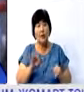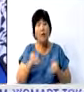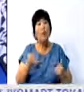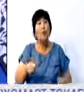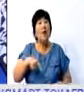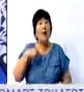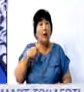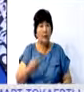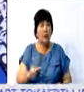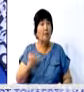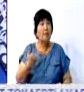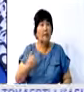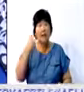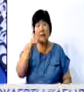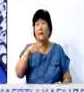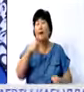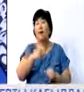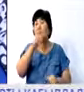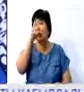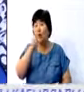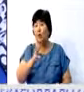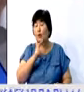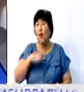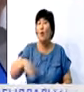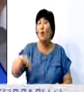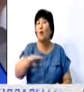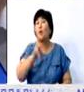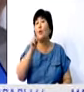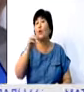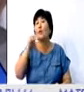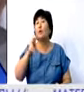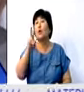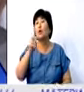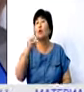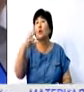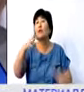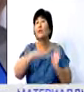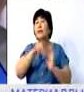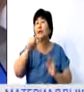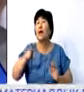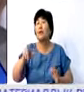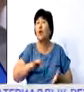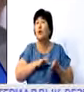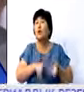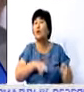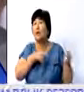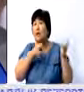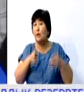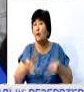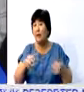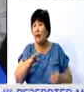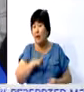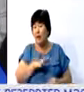Оның айтуынша, биылғы жылдың алғашқы 3 айында өңірімізге 12238 адам туристік сапармен келген. Бүгінгі